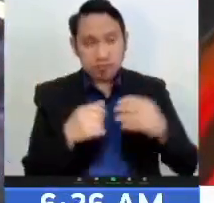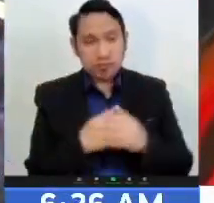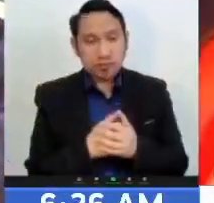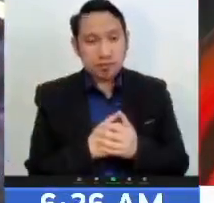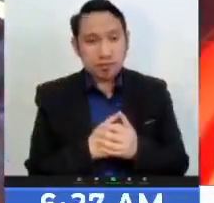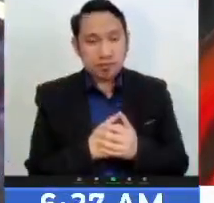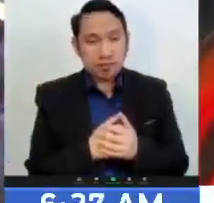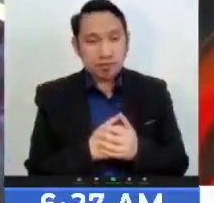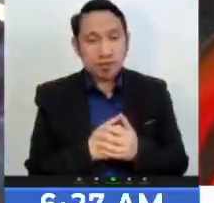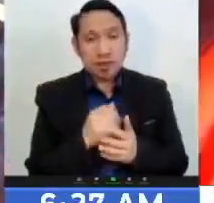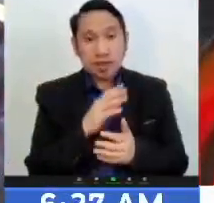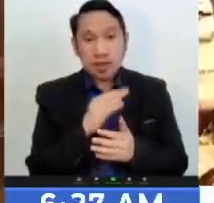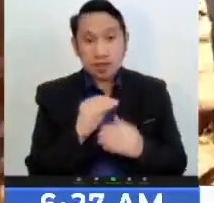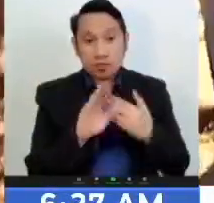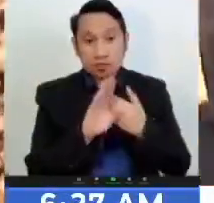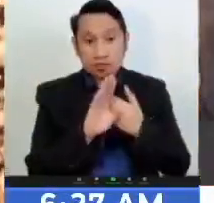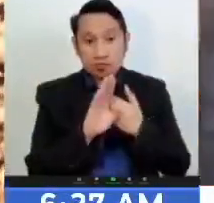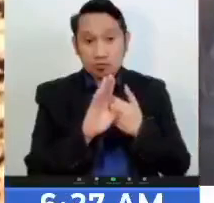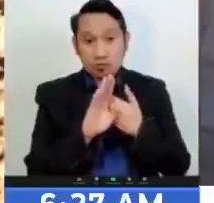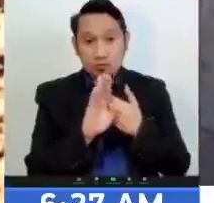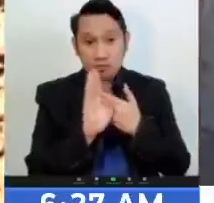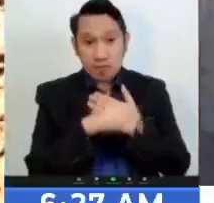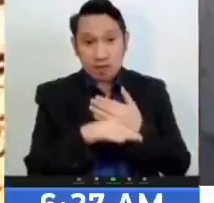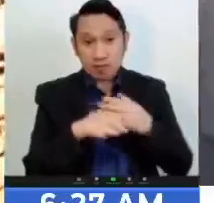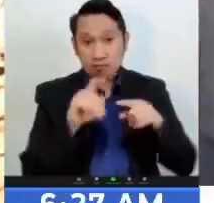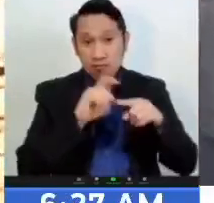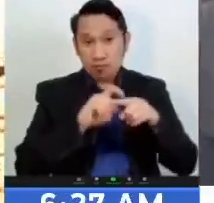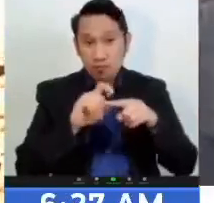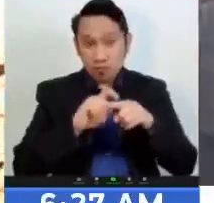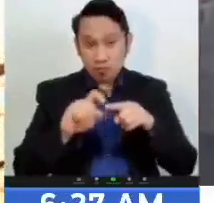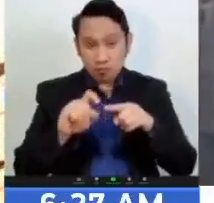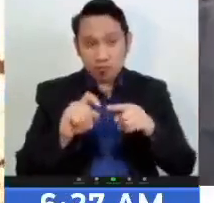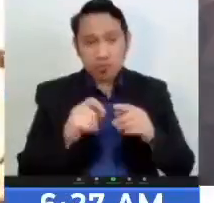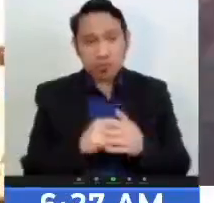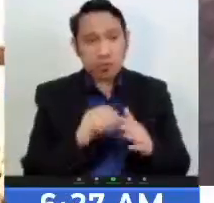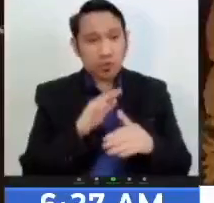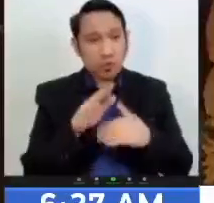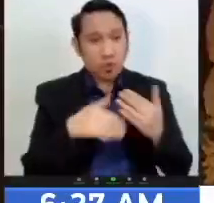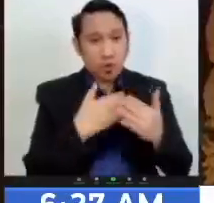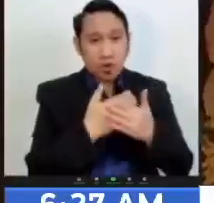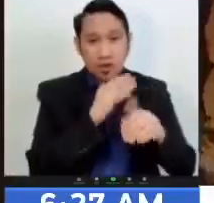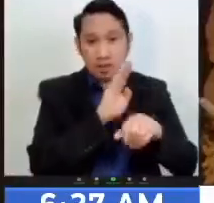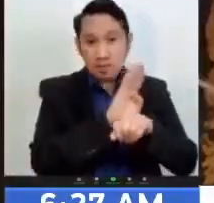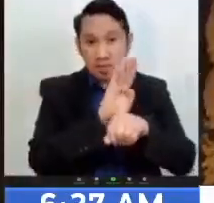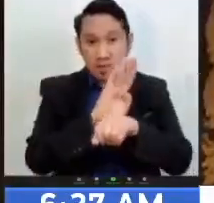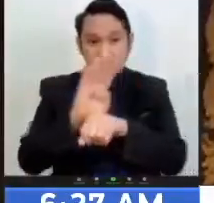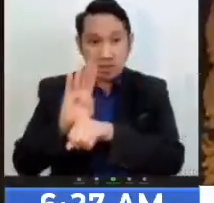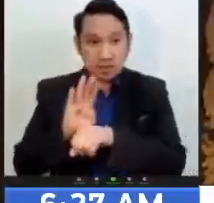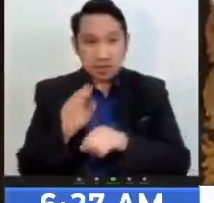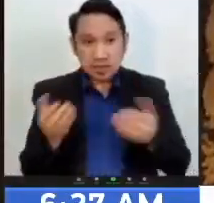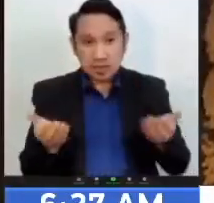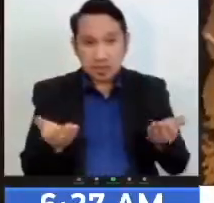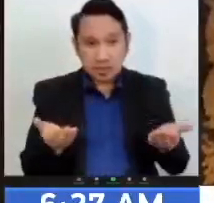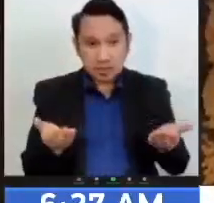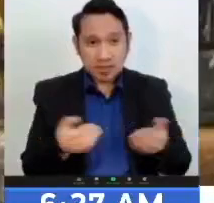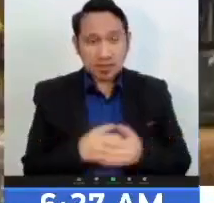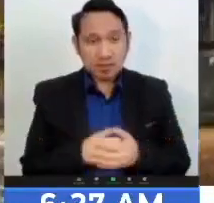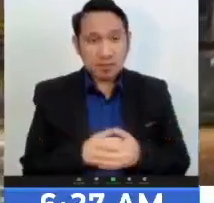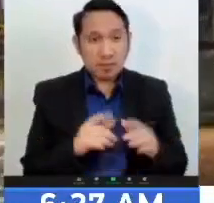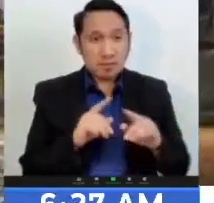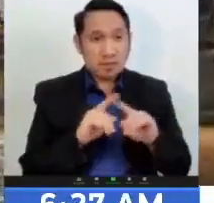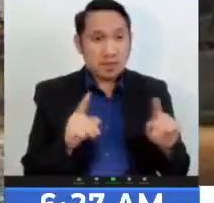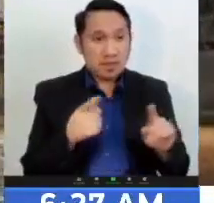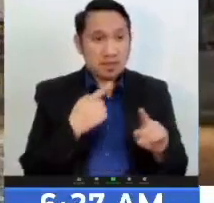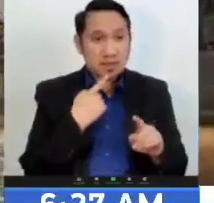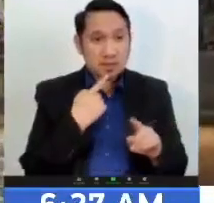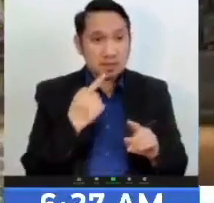na yung supply ng kuryente sa lahat ng establishments na nandito sa Binondo. Pero ayon sa pinakahuling update na